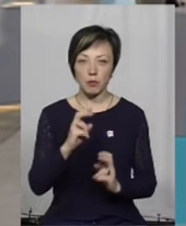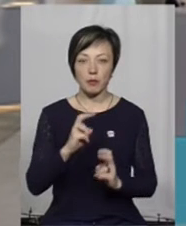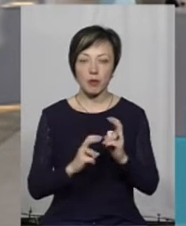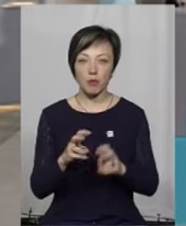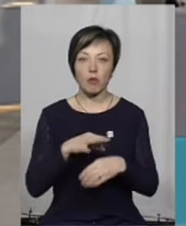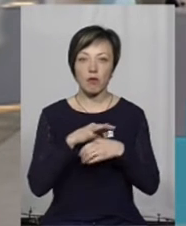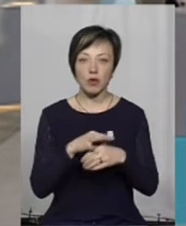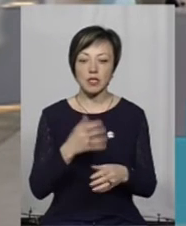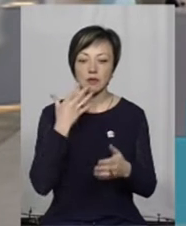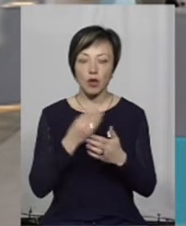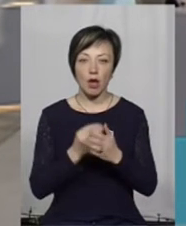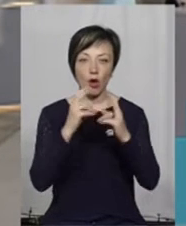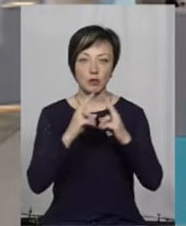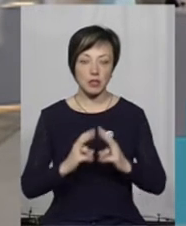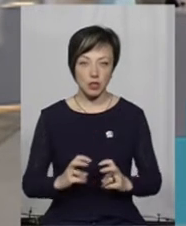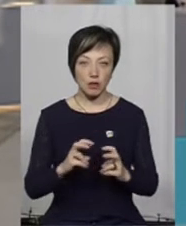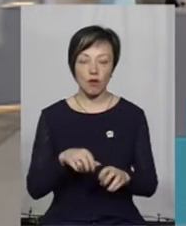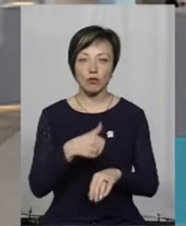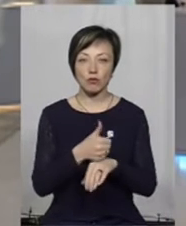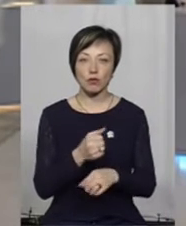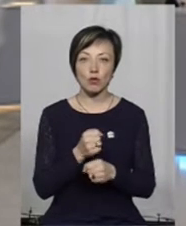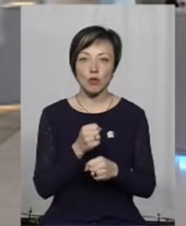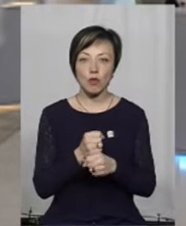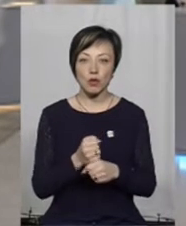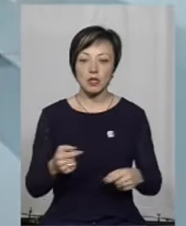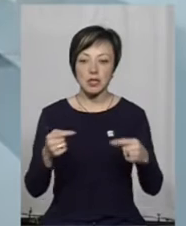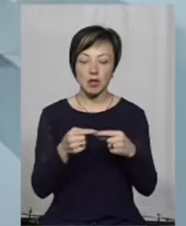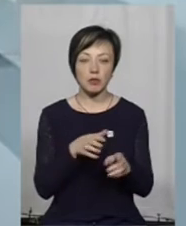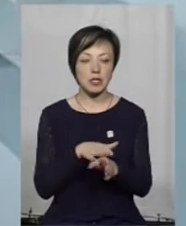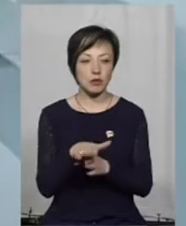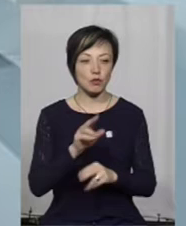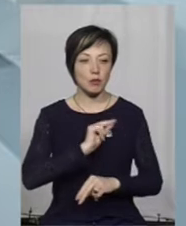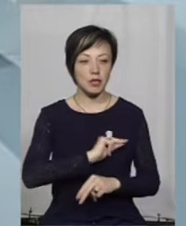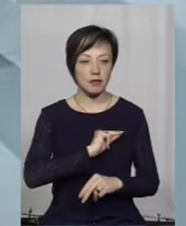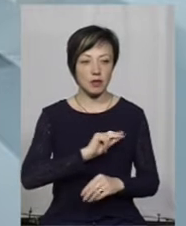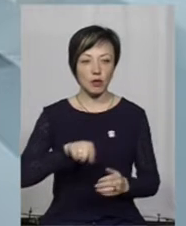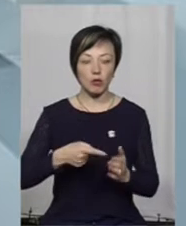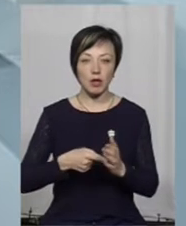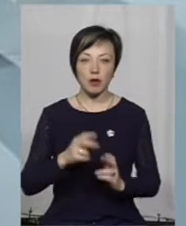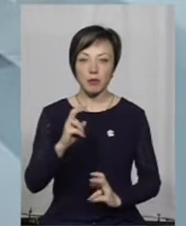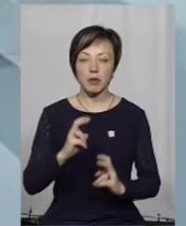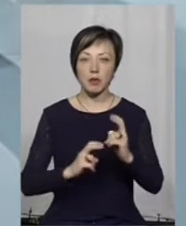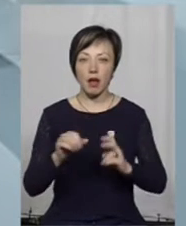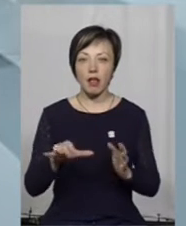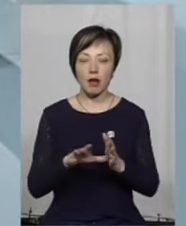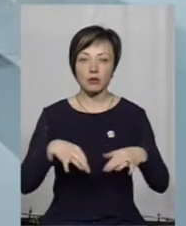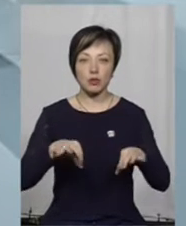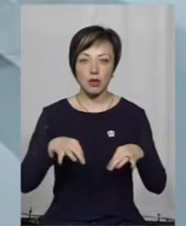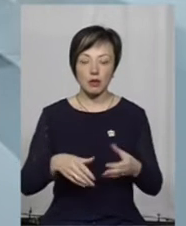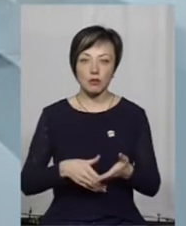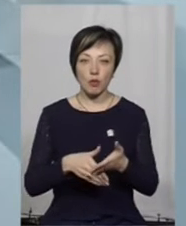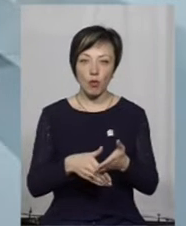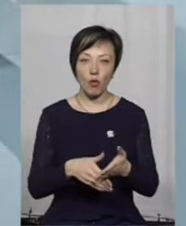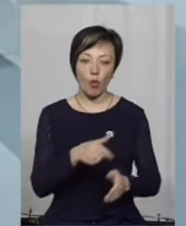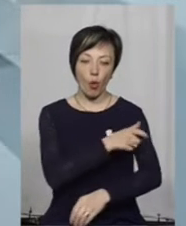відповідно проводили свої обстеження. Основну роботу саме здійснювали працівники комунального підприємства «Електротранс». За